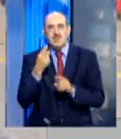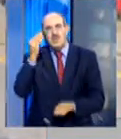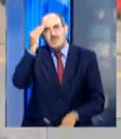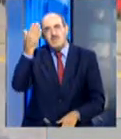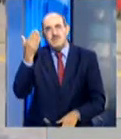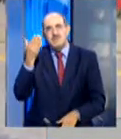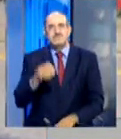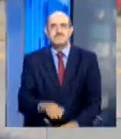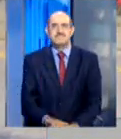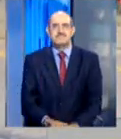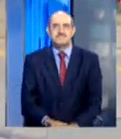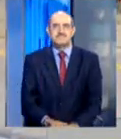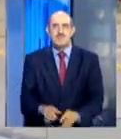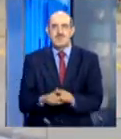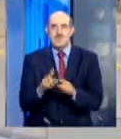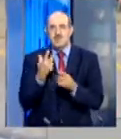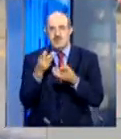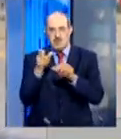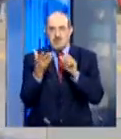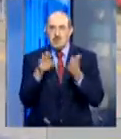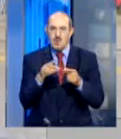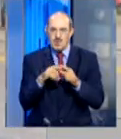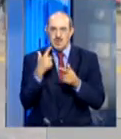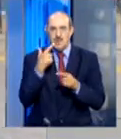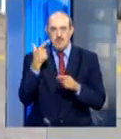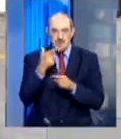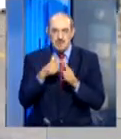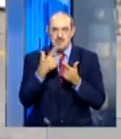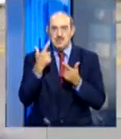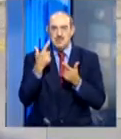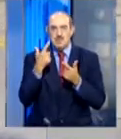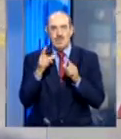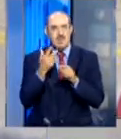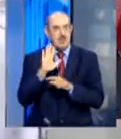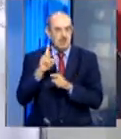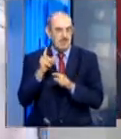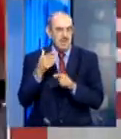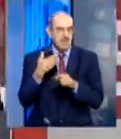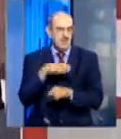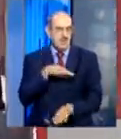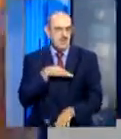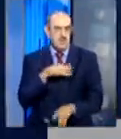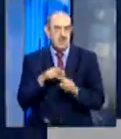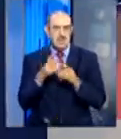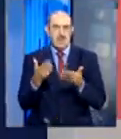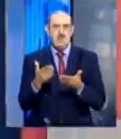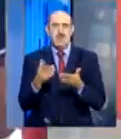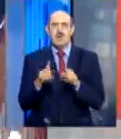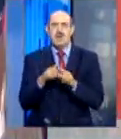2011-2016 حينما اغتالوا محسن فكري ورموه في يعني حافلة الأزبال. والآن هناك